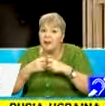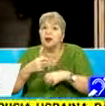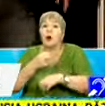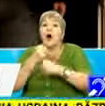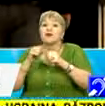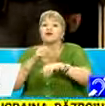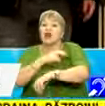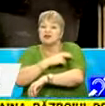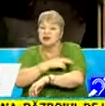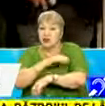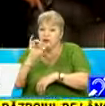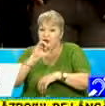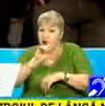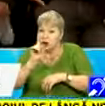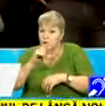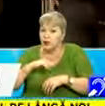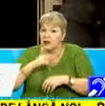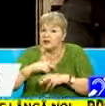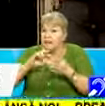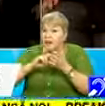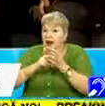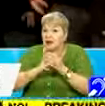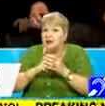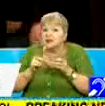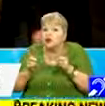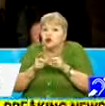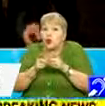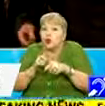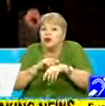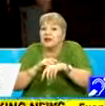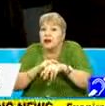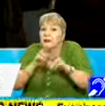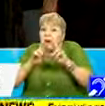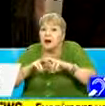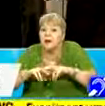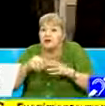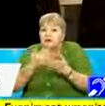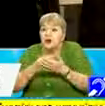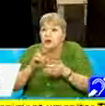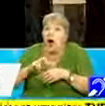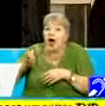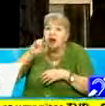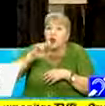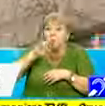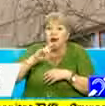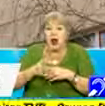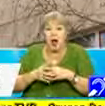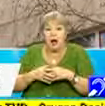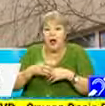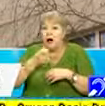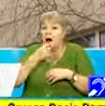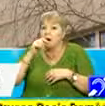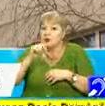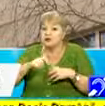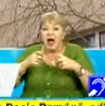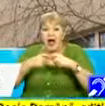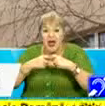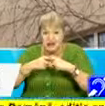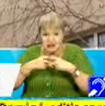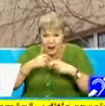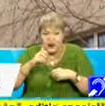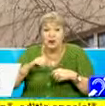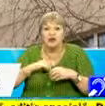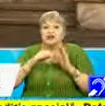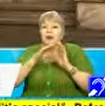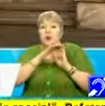că cine nu se simte pregătit mai are putin timp la dispozitie pentru a recupera materia anul acesta examenul de bacalaureat este